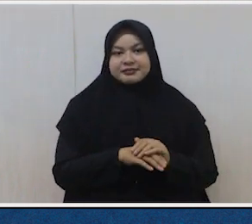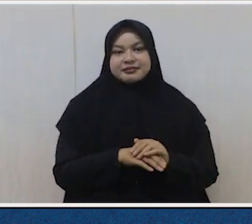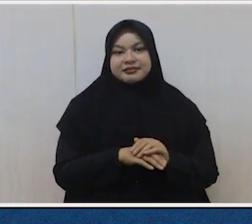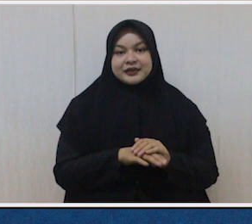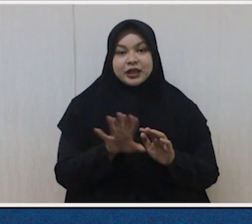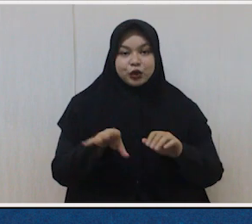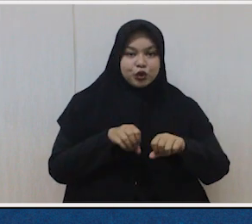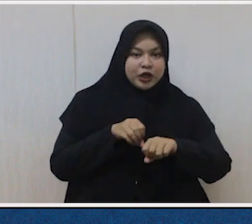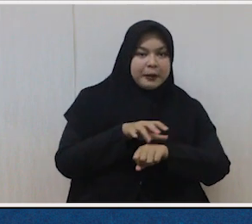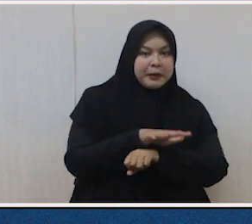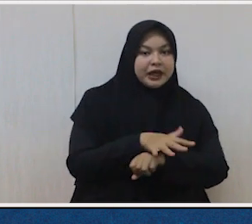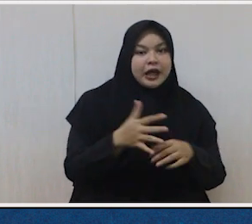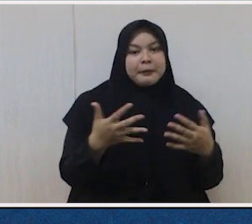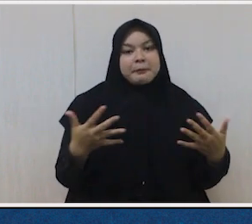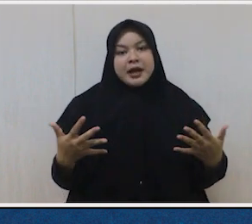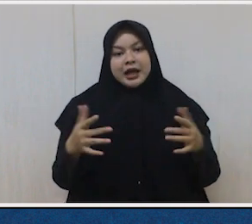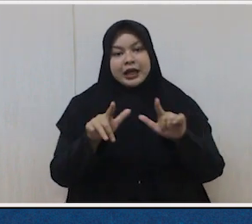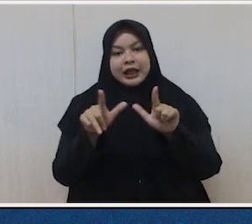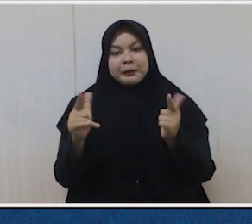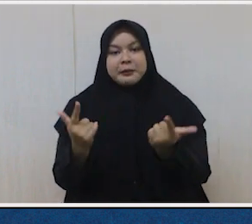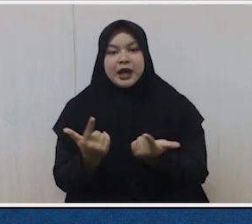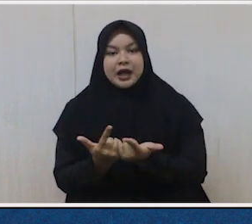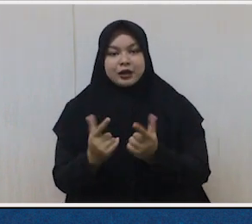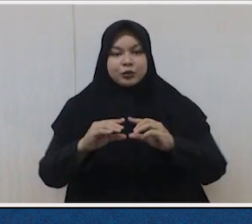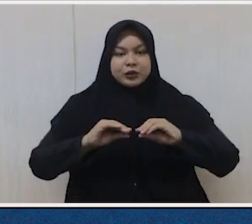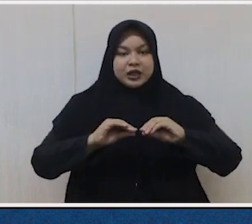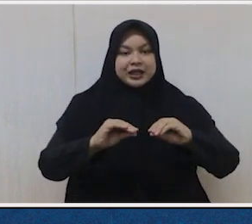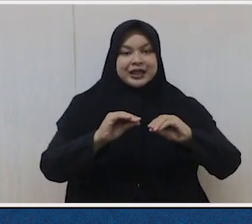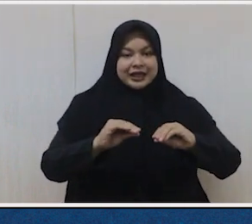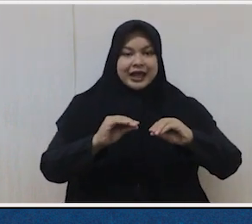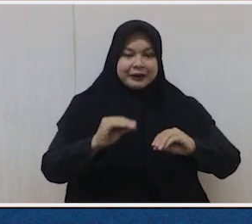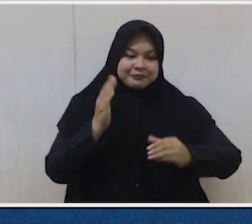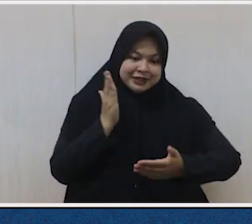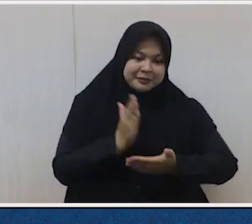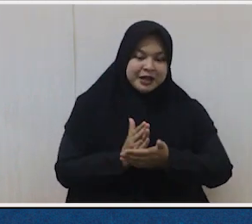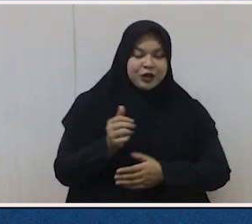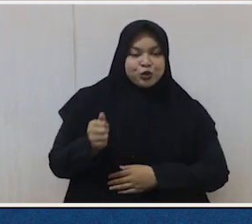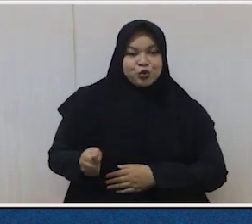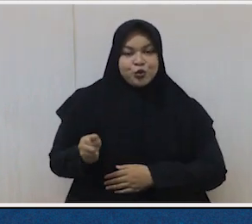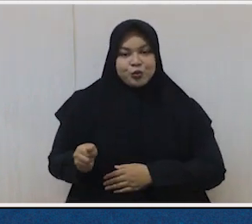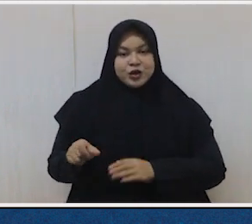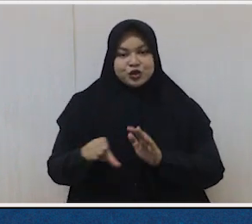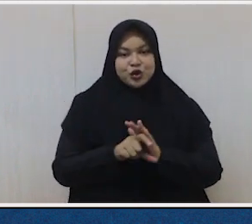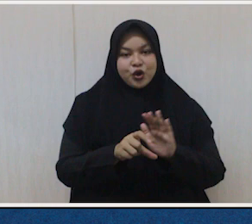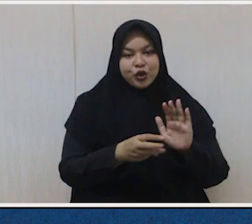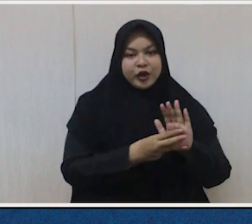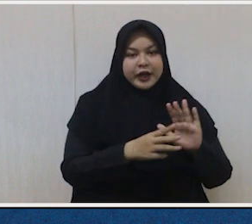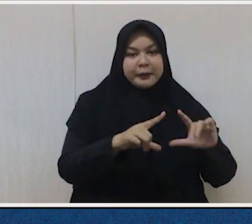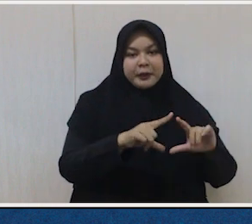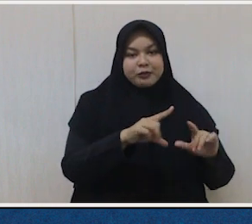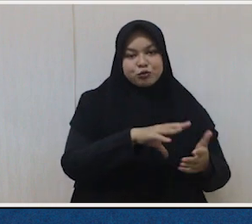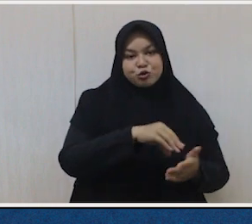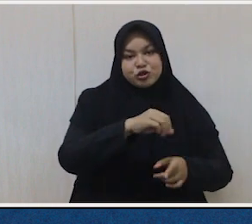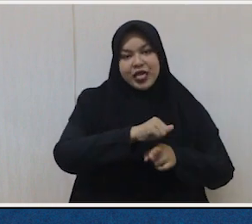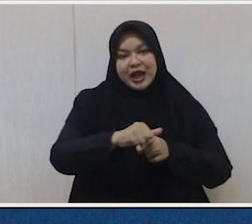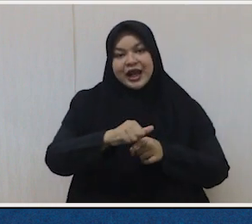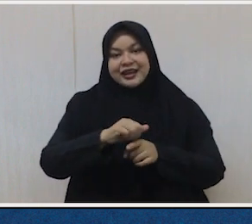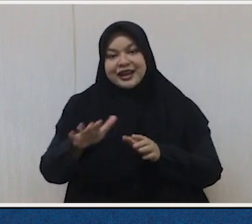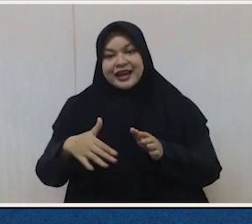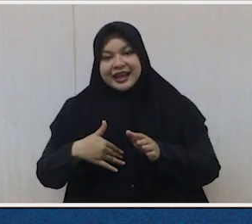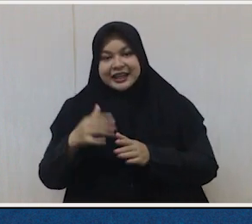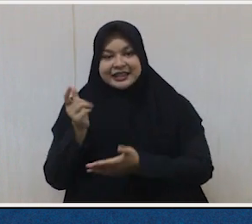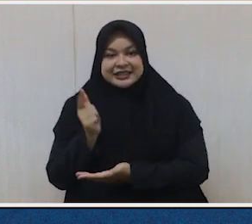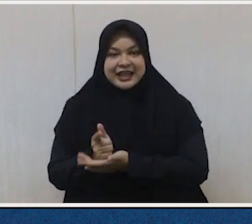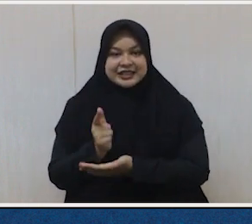dampaknya ya akhirnya institusi pendidikan penegak hukum misalkan Fus Diklat Mahkamah Agung badat